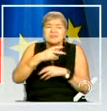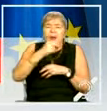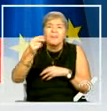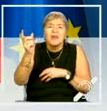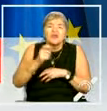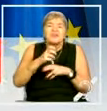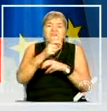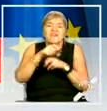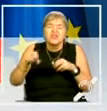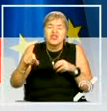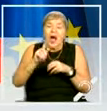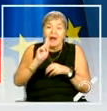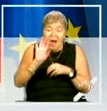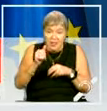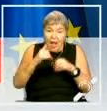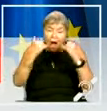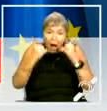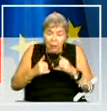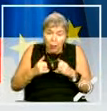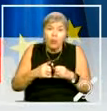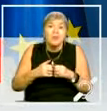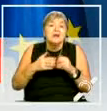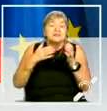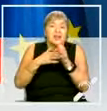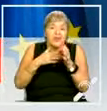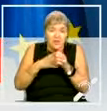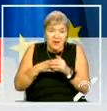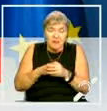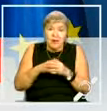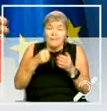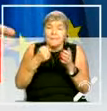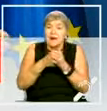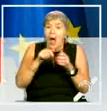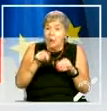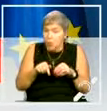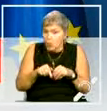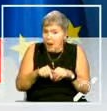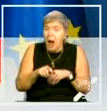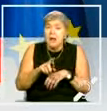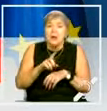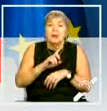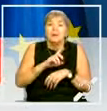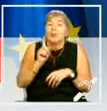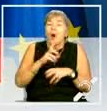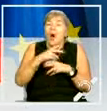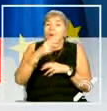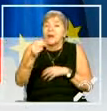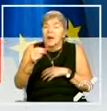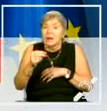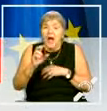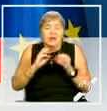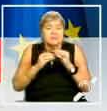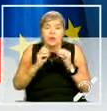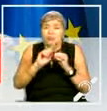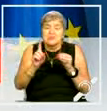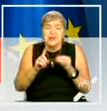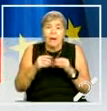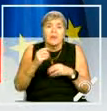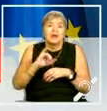este o operațiune în desfășurare. Faptul că nu au ieșit până acum nu înseamnă că le interzice cineva să fie cuprinși într-un